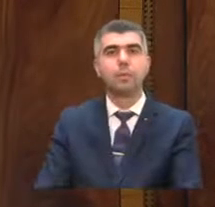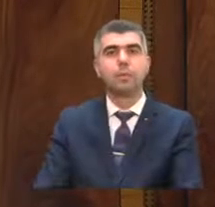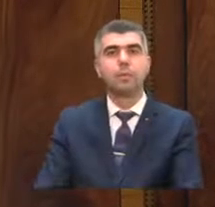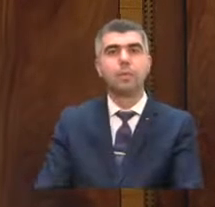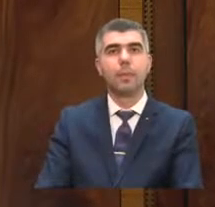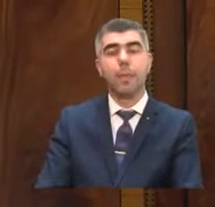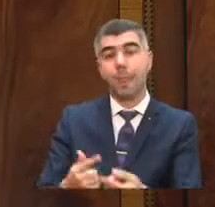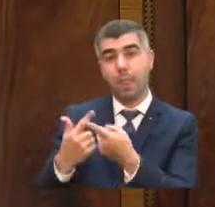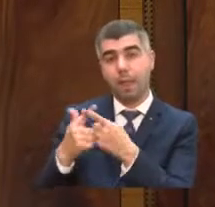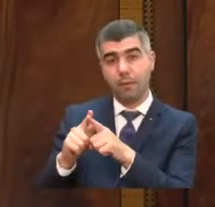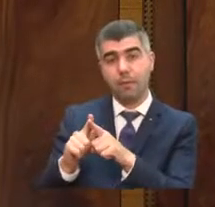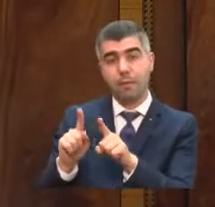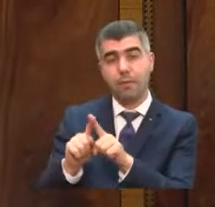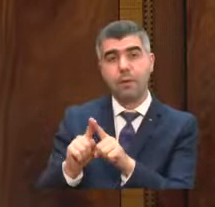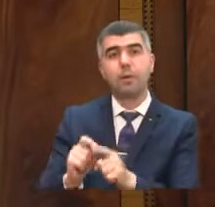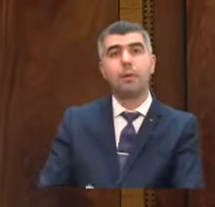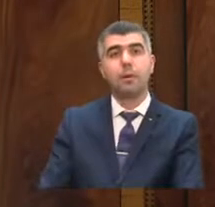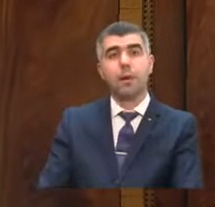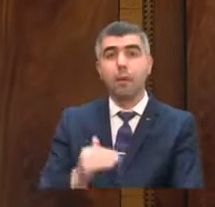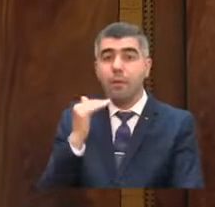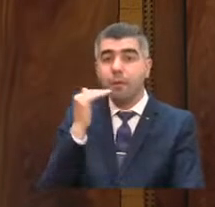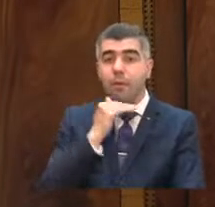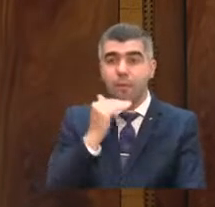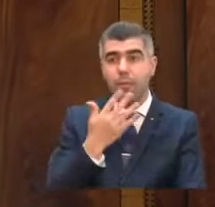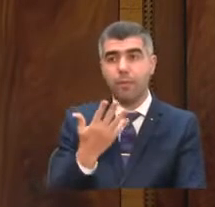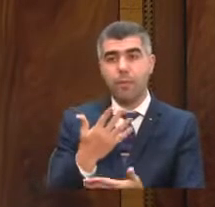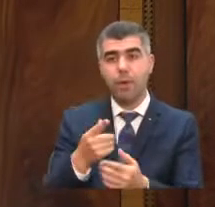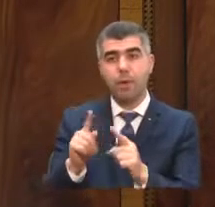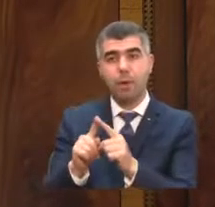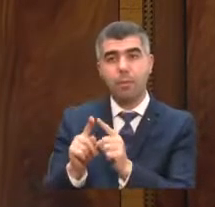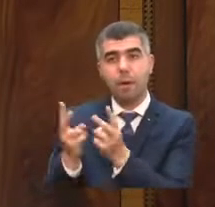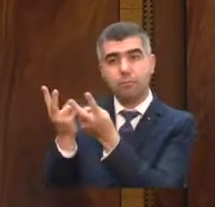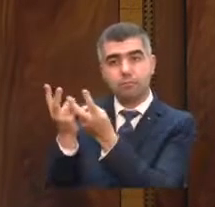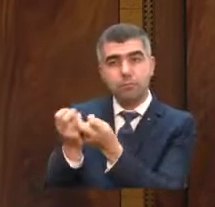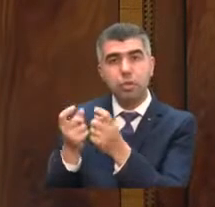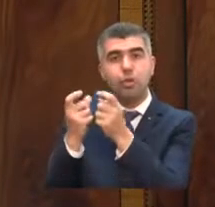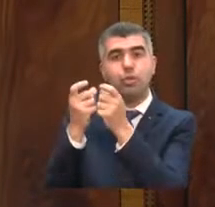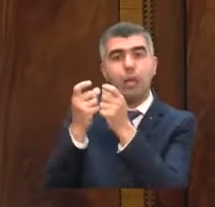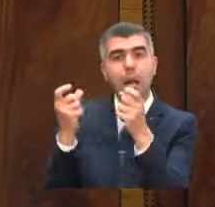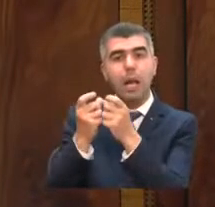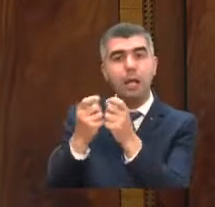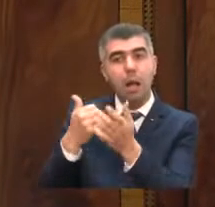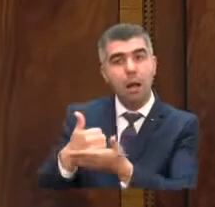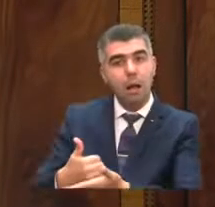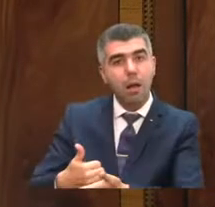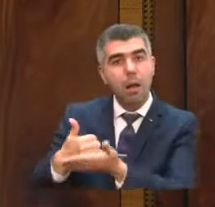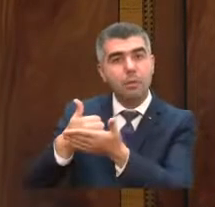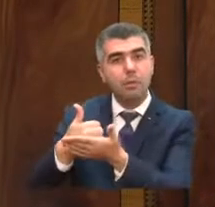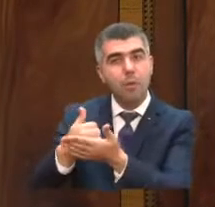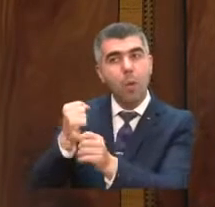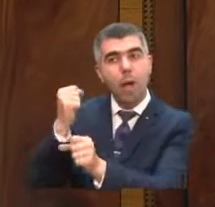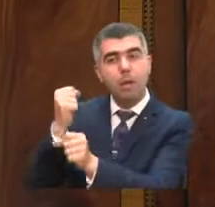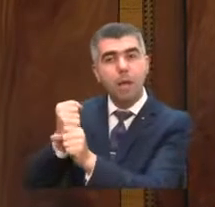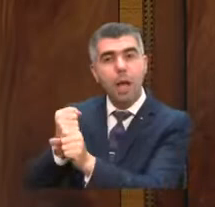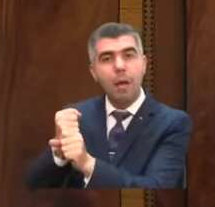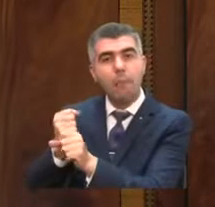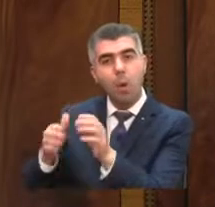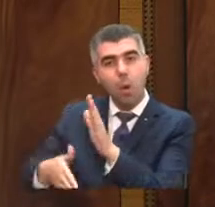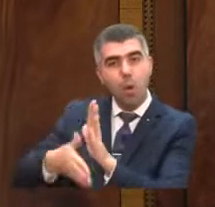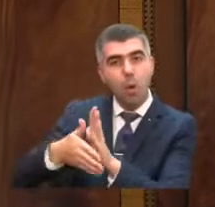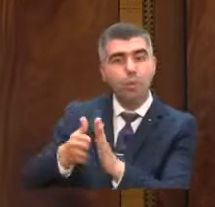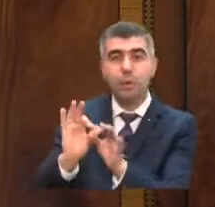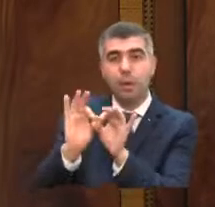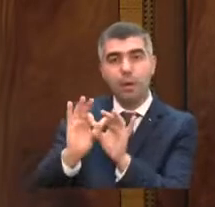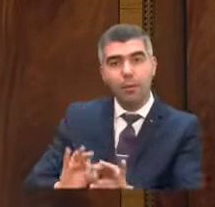خلال اعتماد الأسس التالية: بسرعة توفير الظروف المناسبة لاستعادة المقاولات العافية المالية ديالها والحفاظ على مناصب الشغل، تسريع